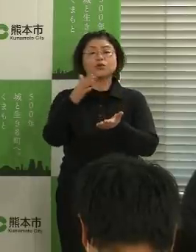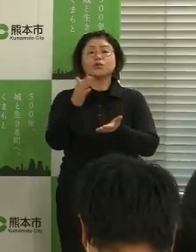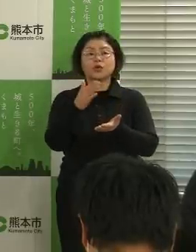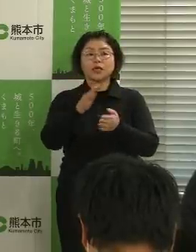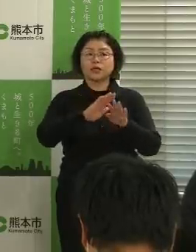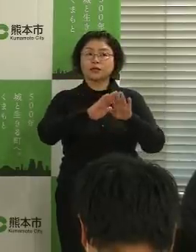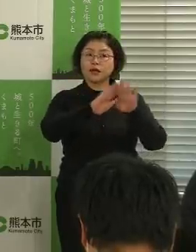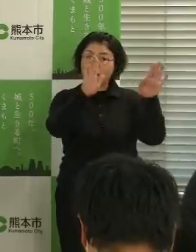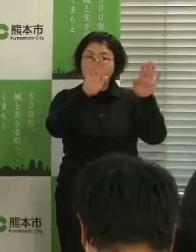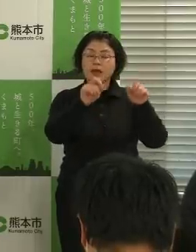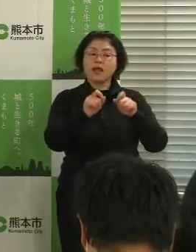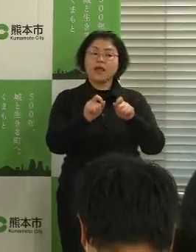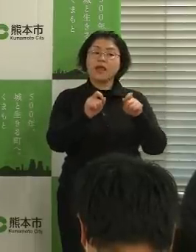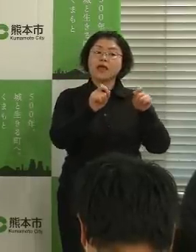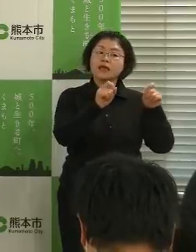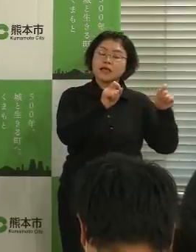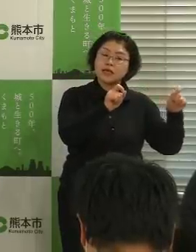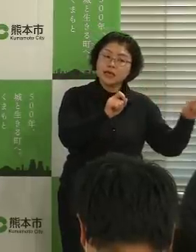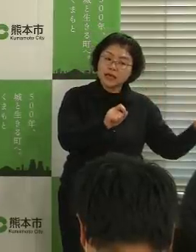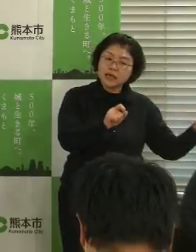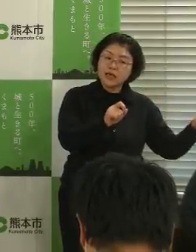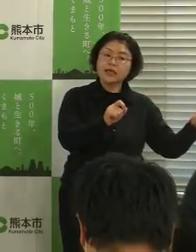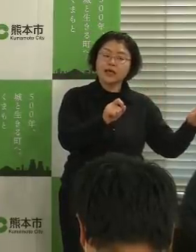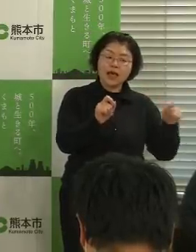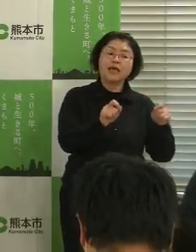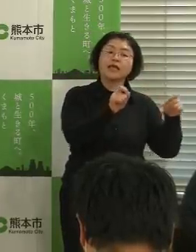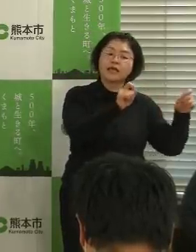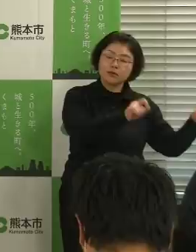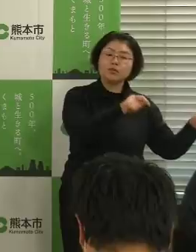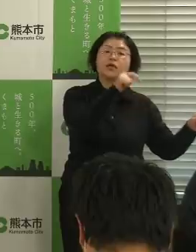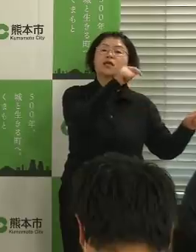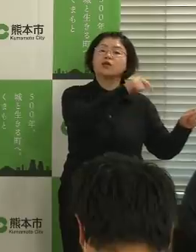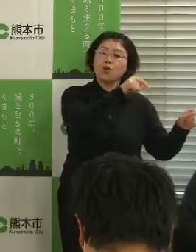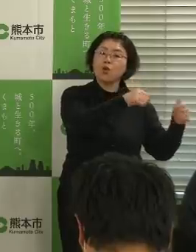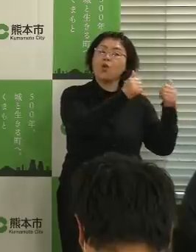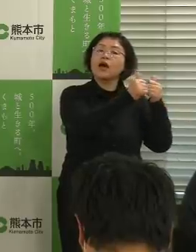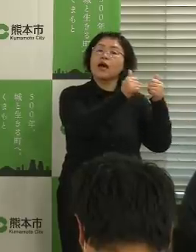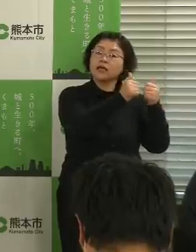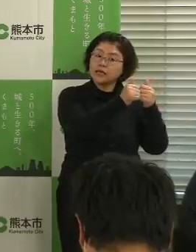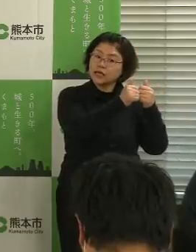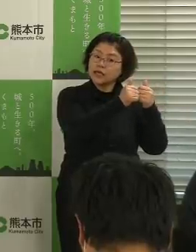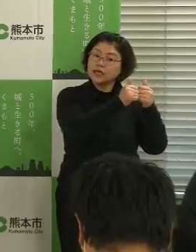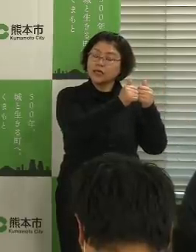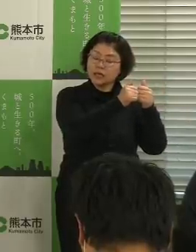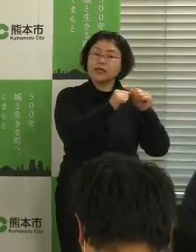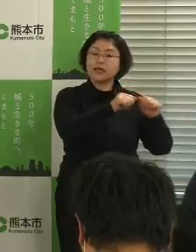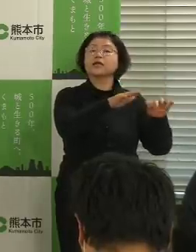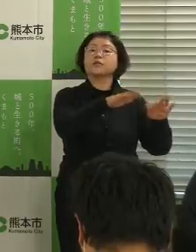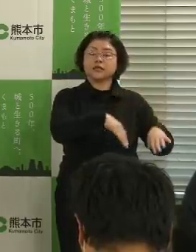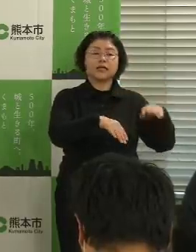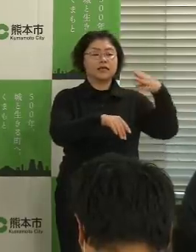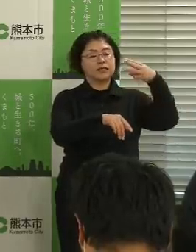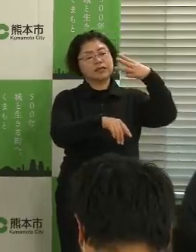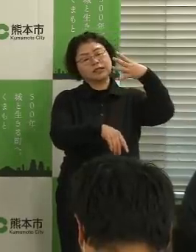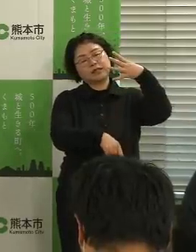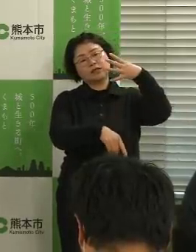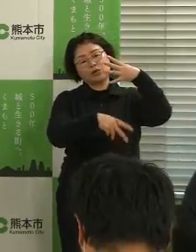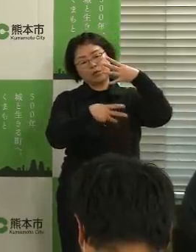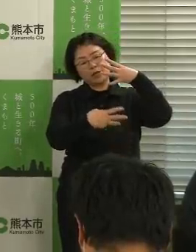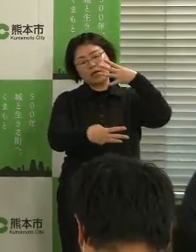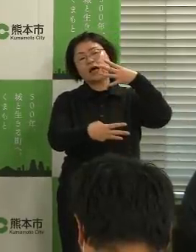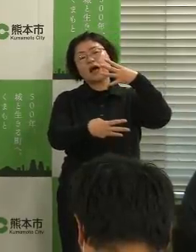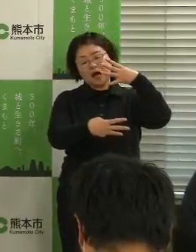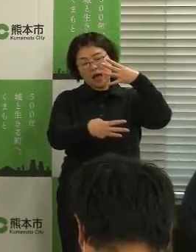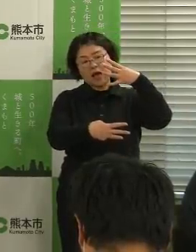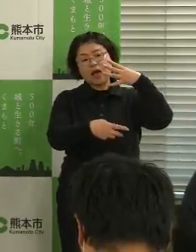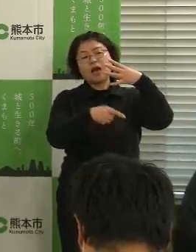期に向けたこの協議を行ってですね、4月3日にですね、この当該サミ